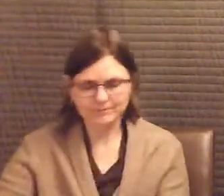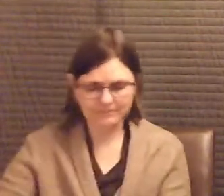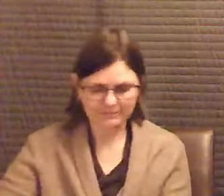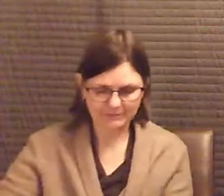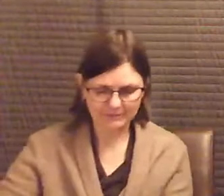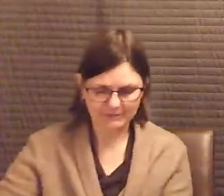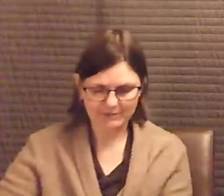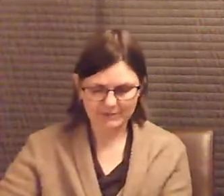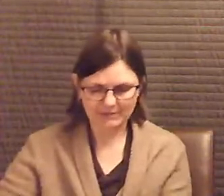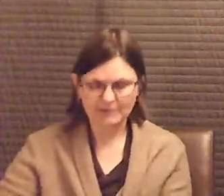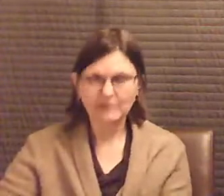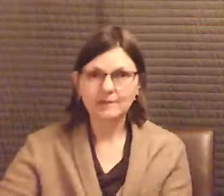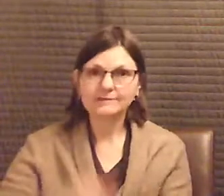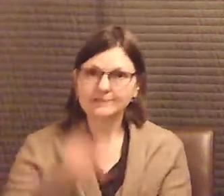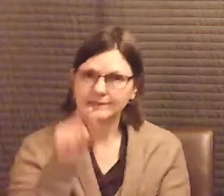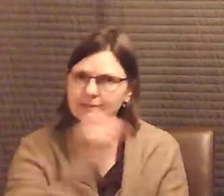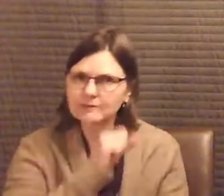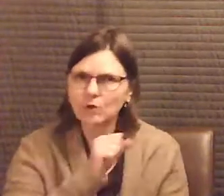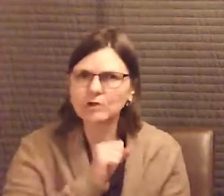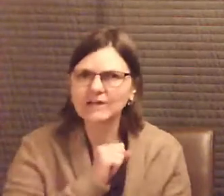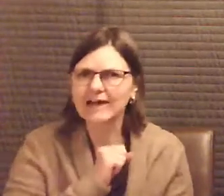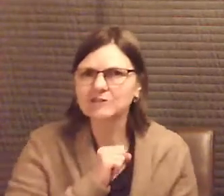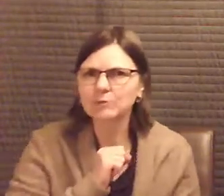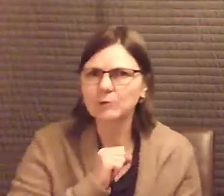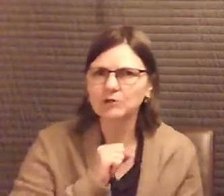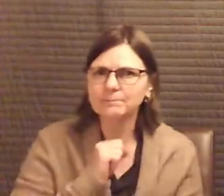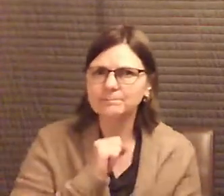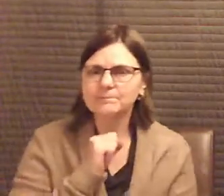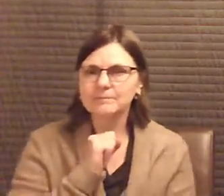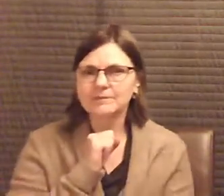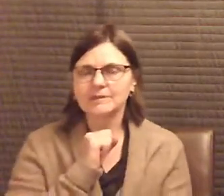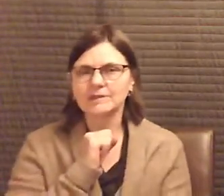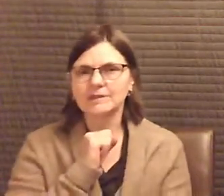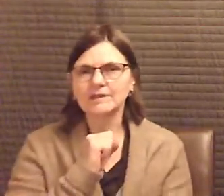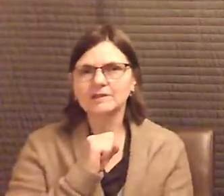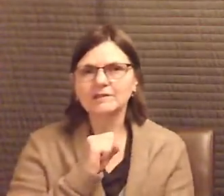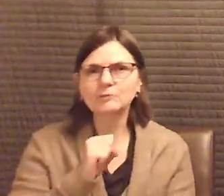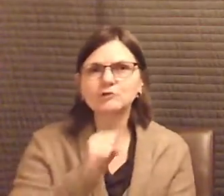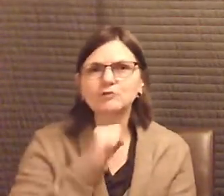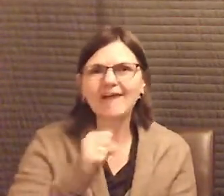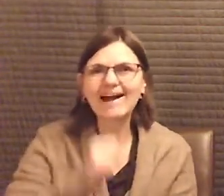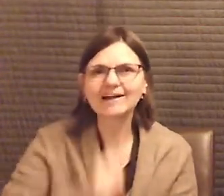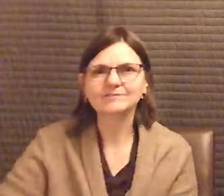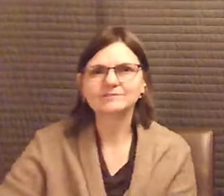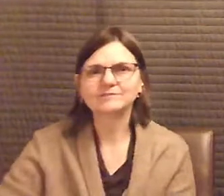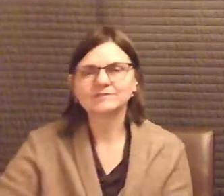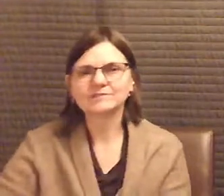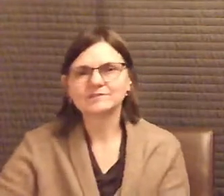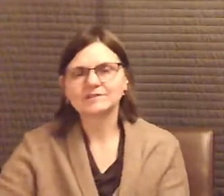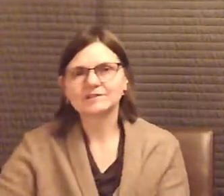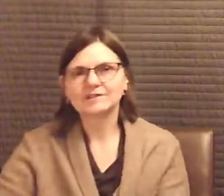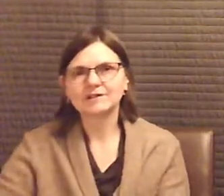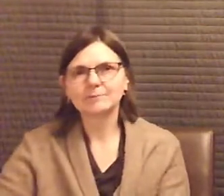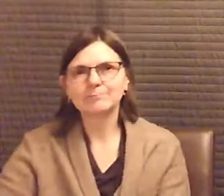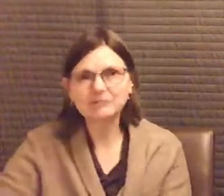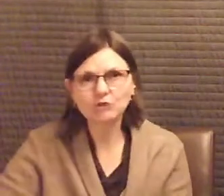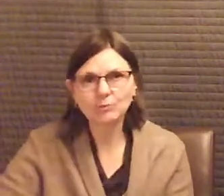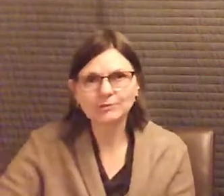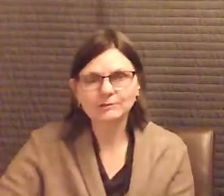dossier is echt niet hoor dat kan niet gebeuren car voor dan moet je vermaken be your